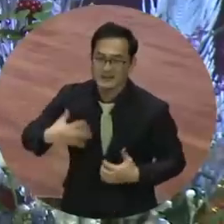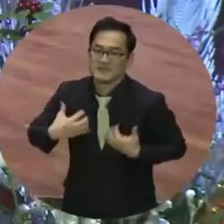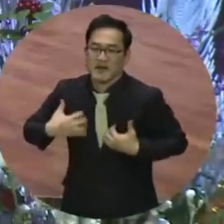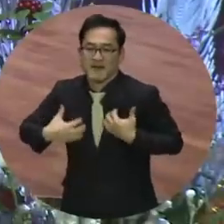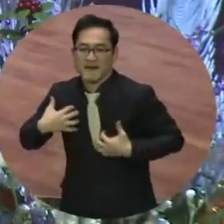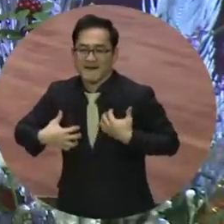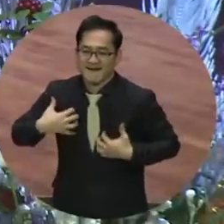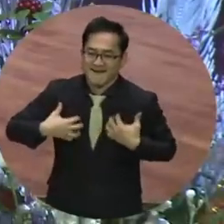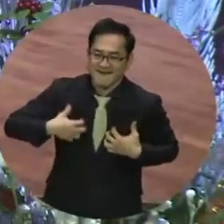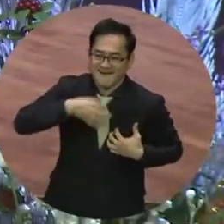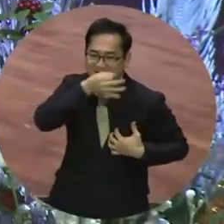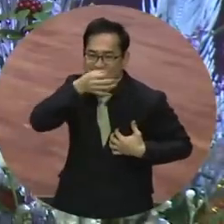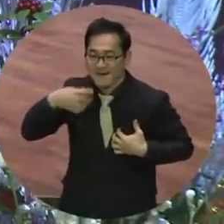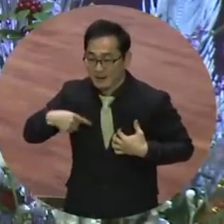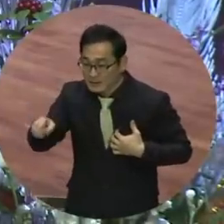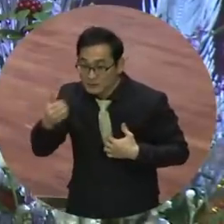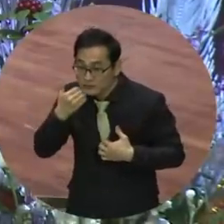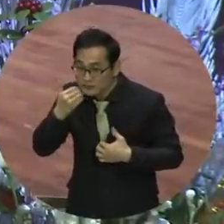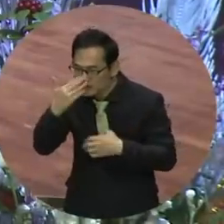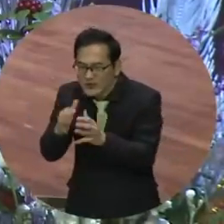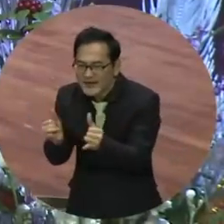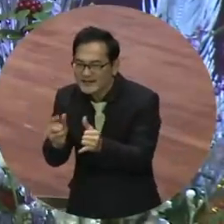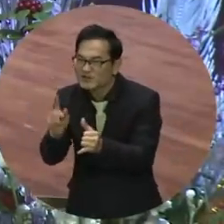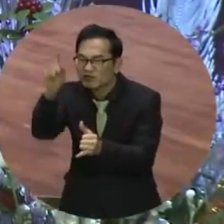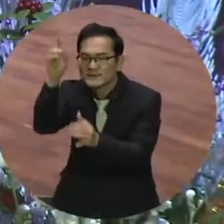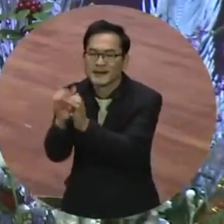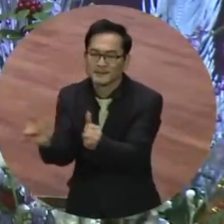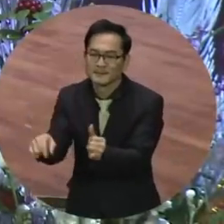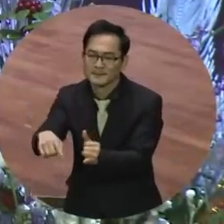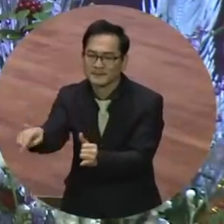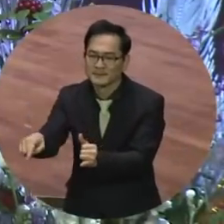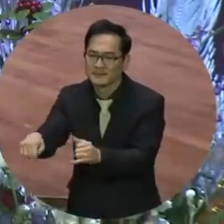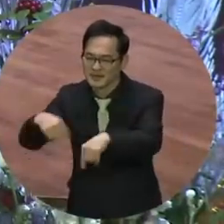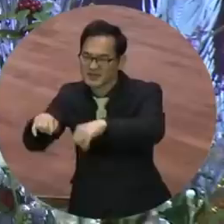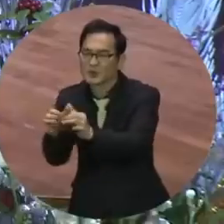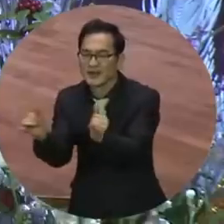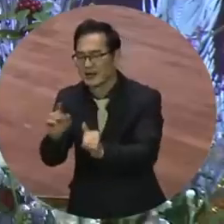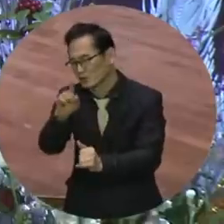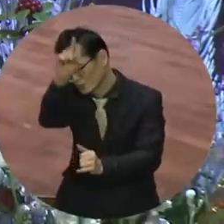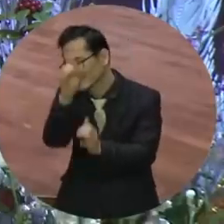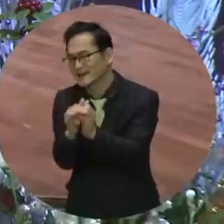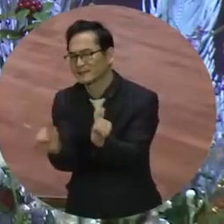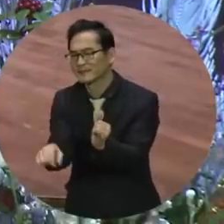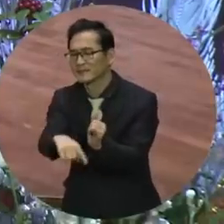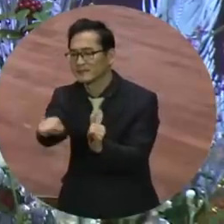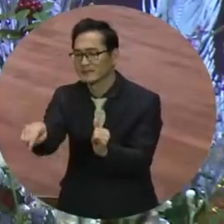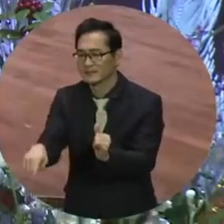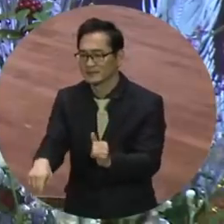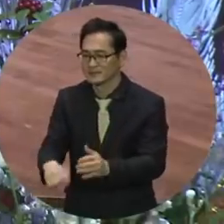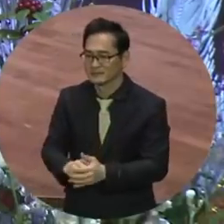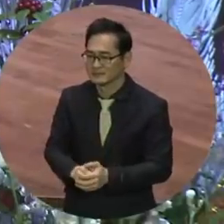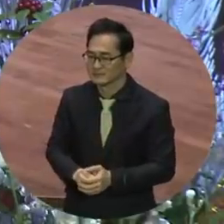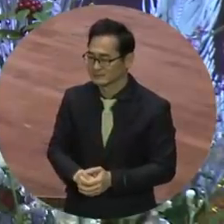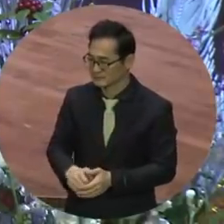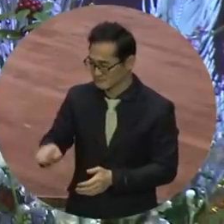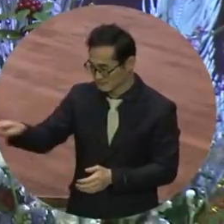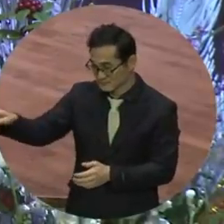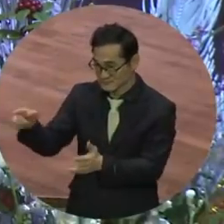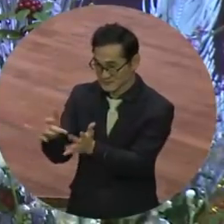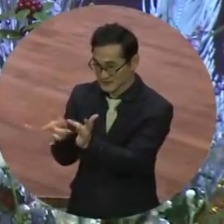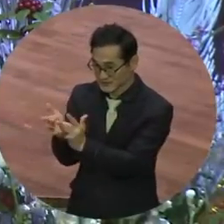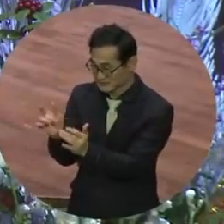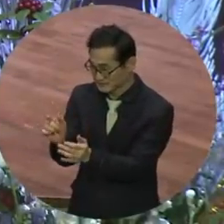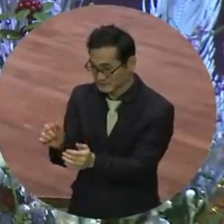당시 유대교 지도자들입니다. 종교 지도자들. 예수님을 신성 모독자로 해가지고